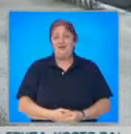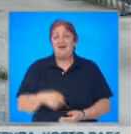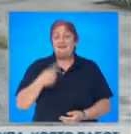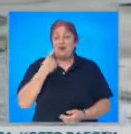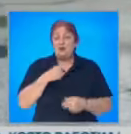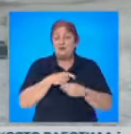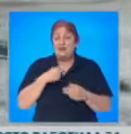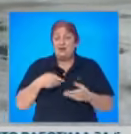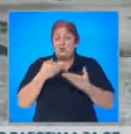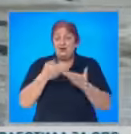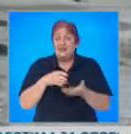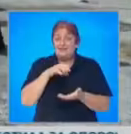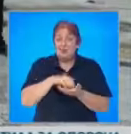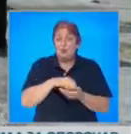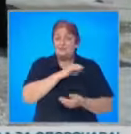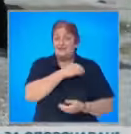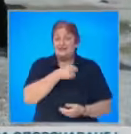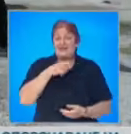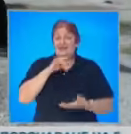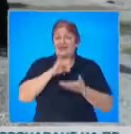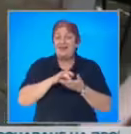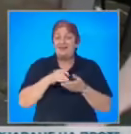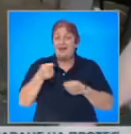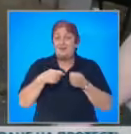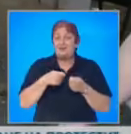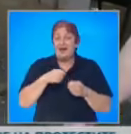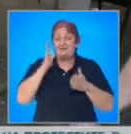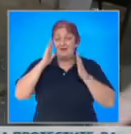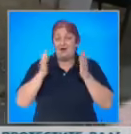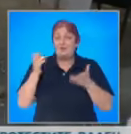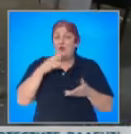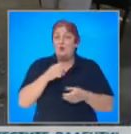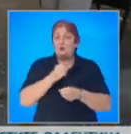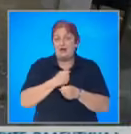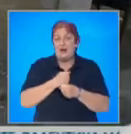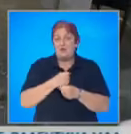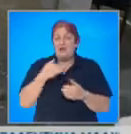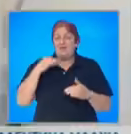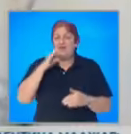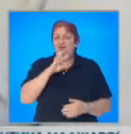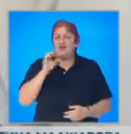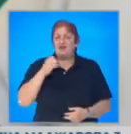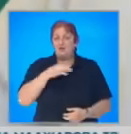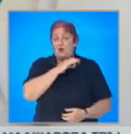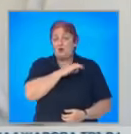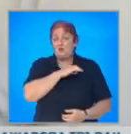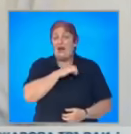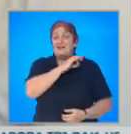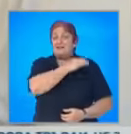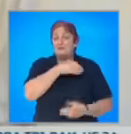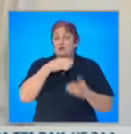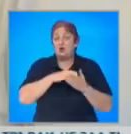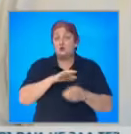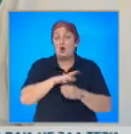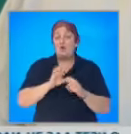Само час след като изнесеният пункт за вакцинация на Централния пазар в Габрово започна работа, над 40 човека успяха да се имунизират